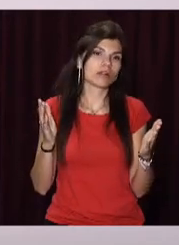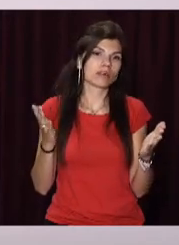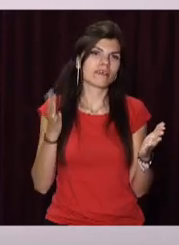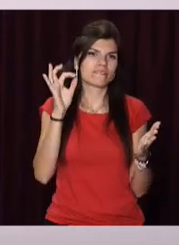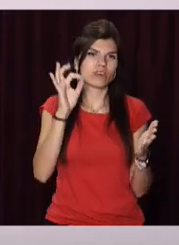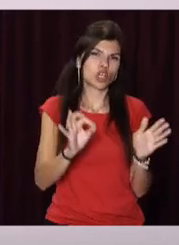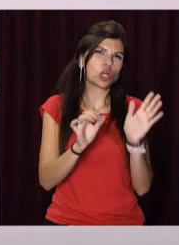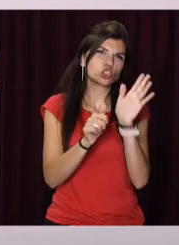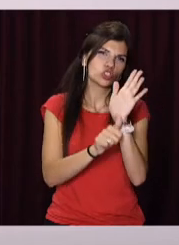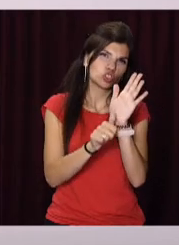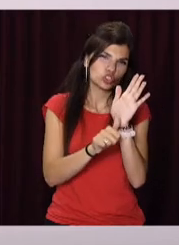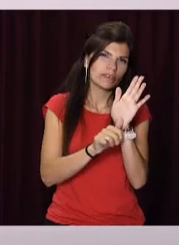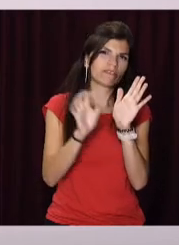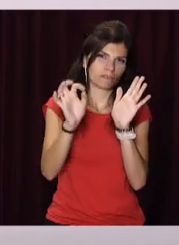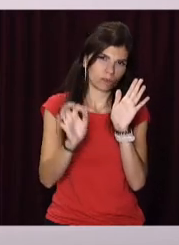відсотків 60,